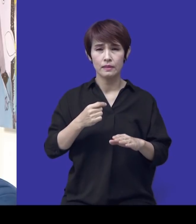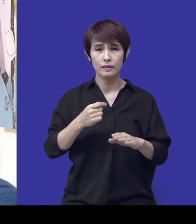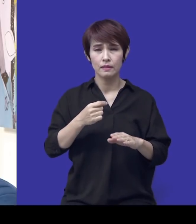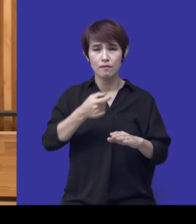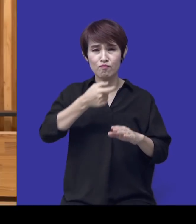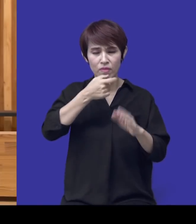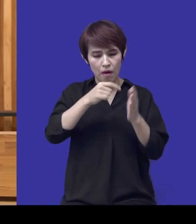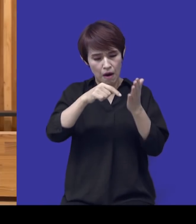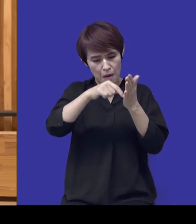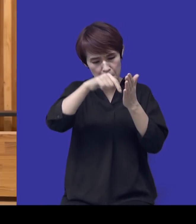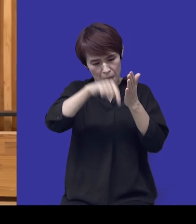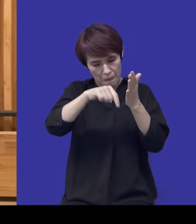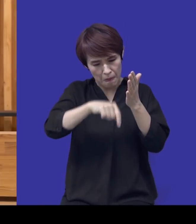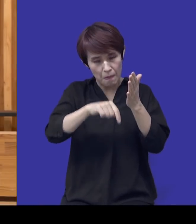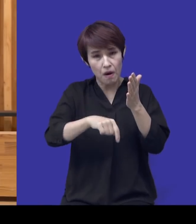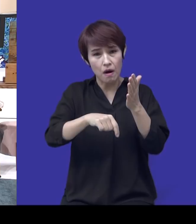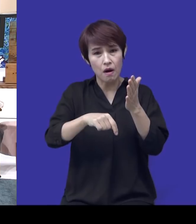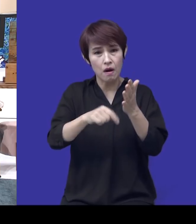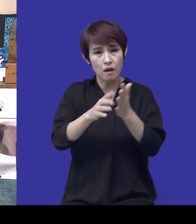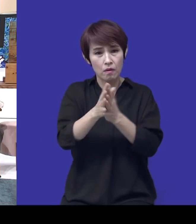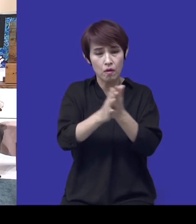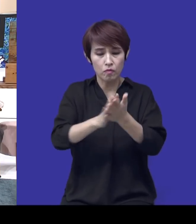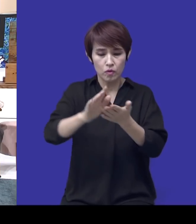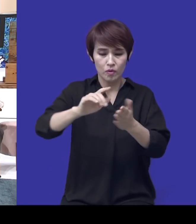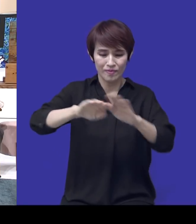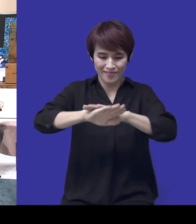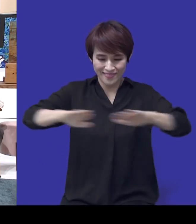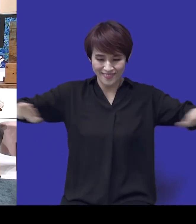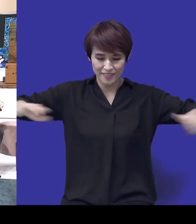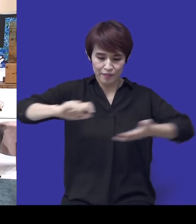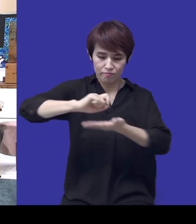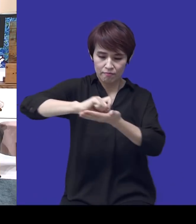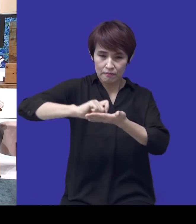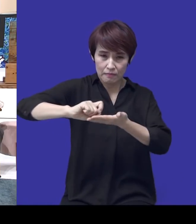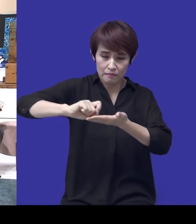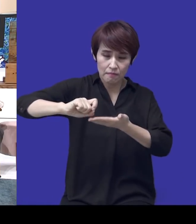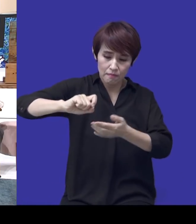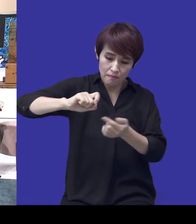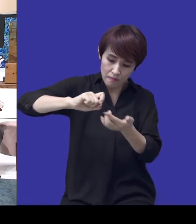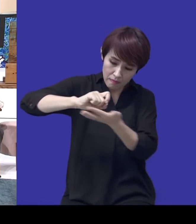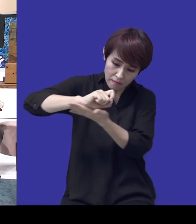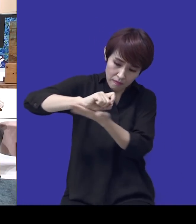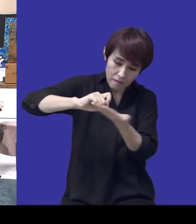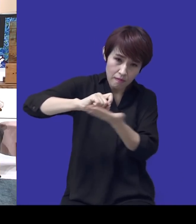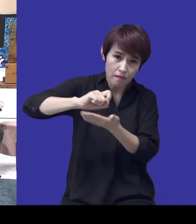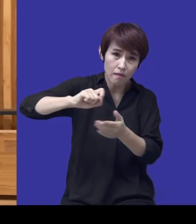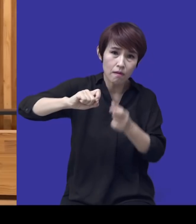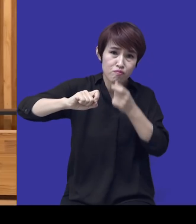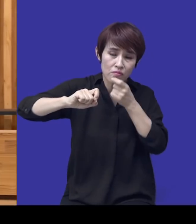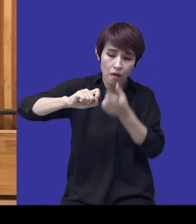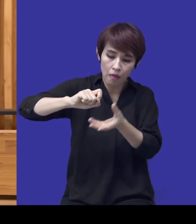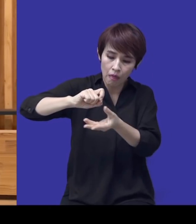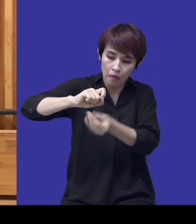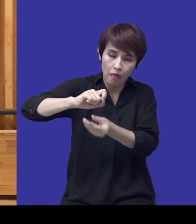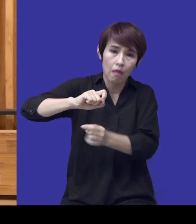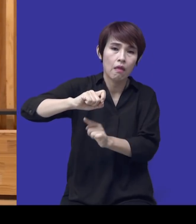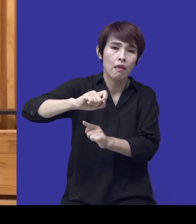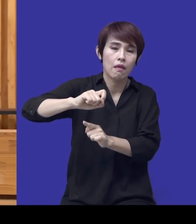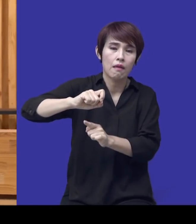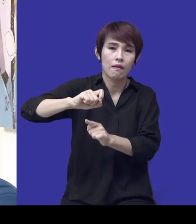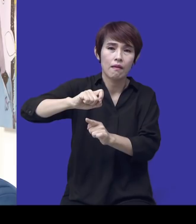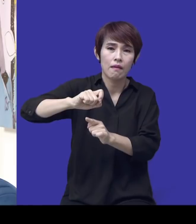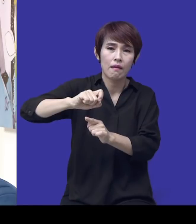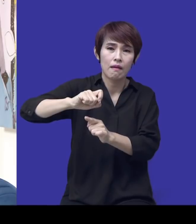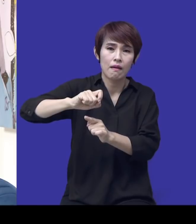나기 시작해서 이게 손으로 이렇게 하다 보니까 여기에 닿잖아요. 예. 좋겠네. 종이도 다 닿고 아이고. 다